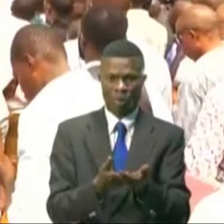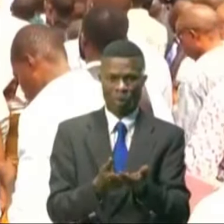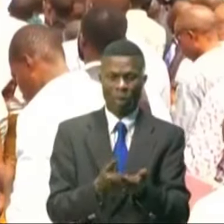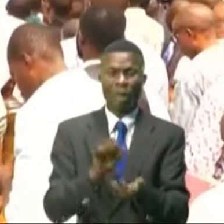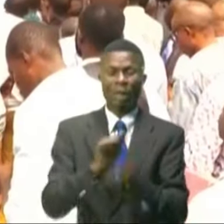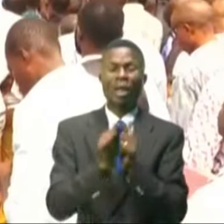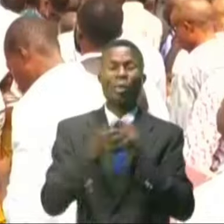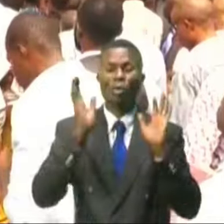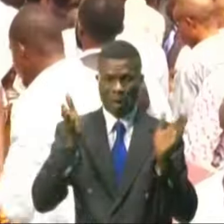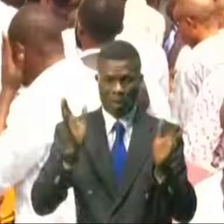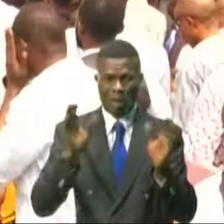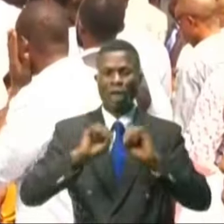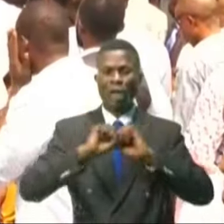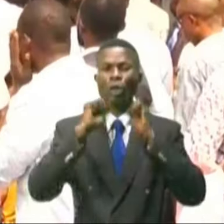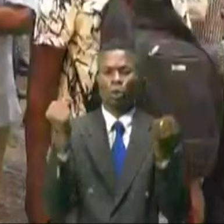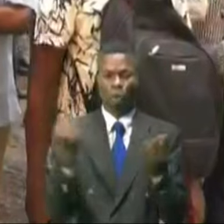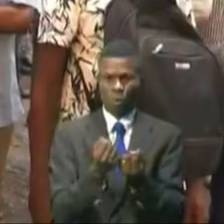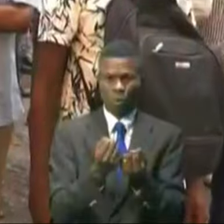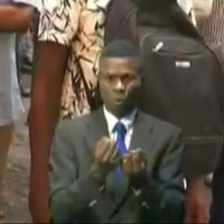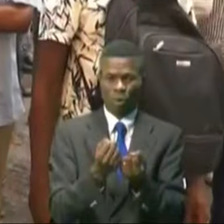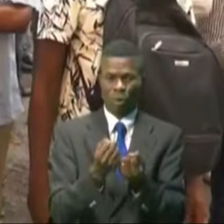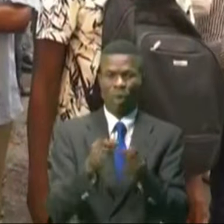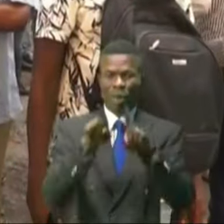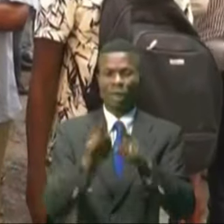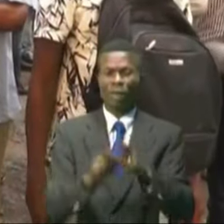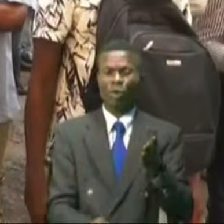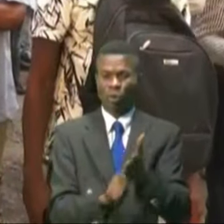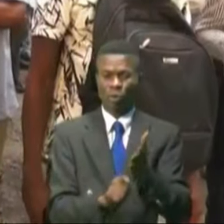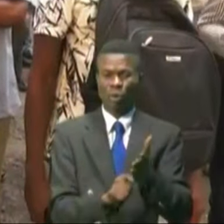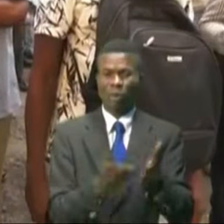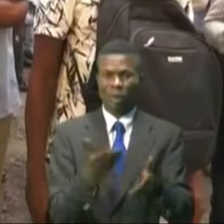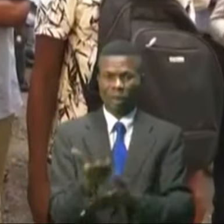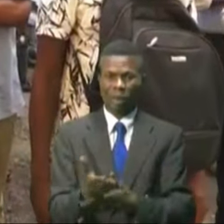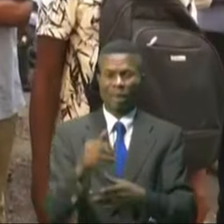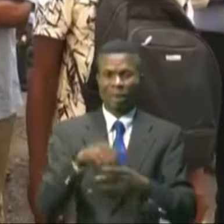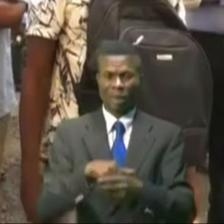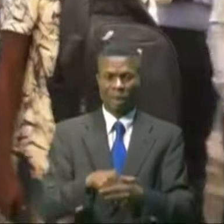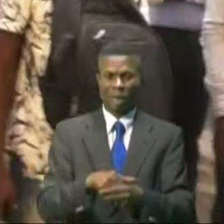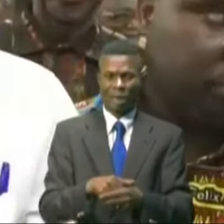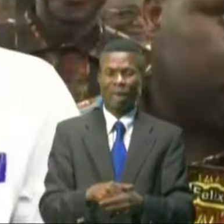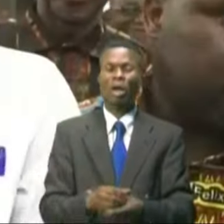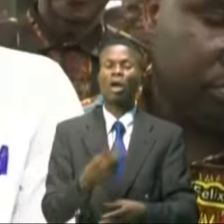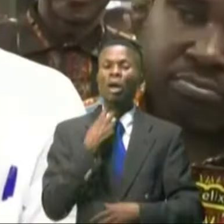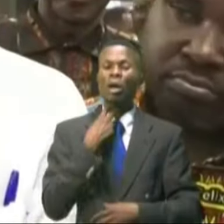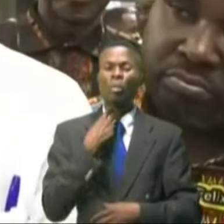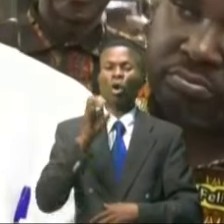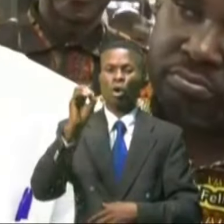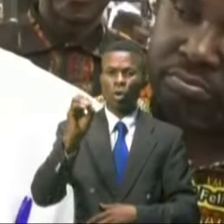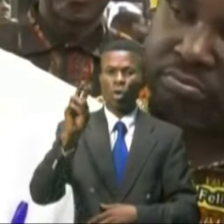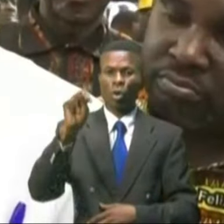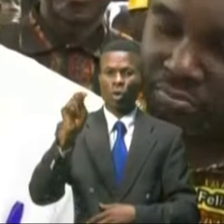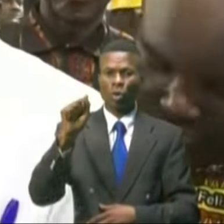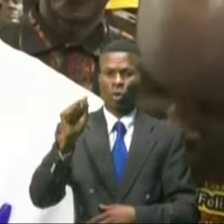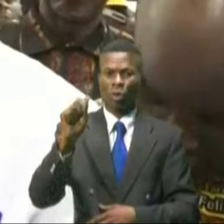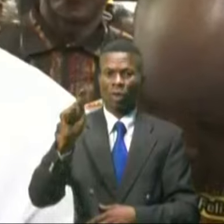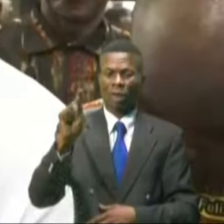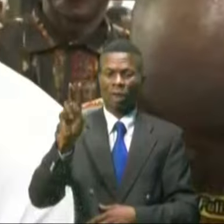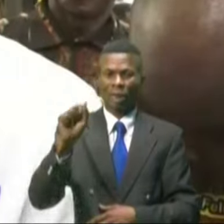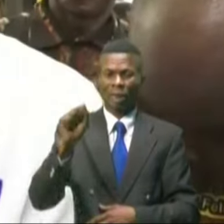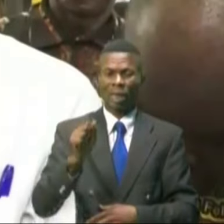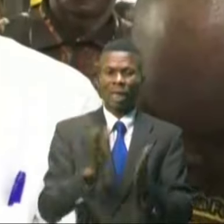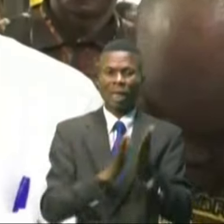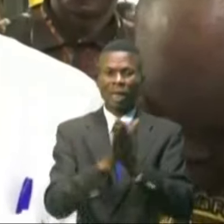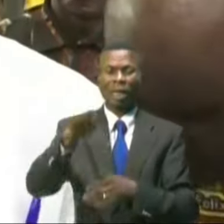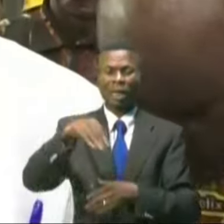conséquences sociales et plus techniques. Et dans les contrats, l'ONATRA, 15%,